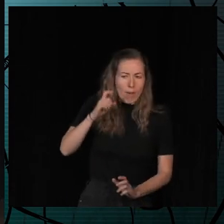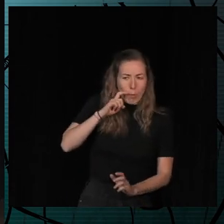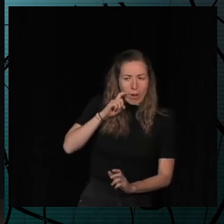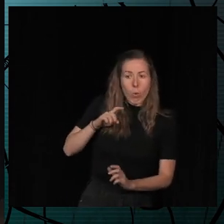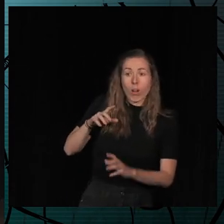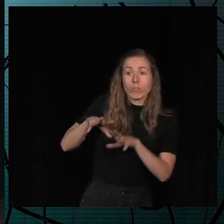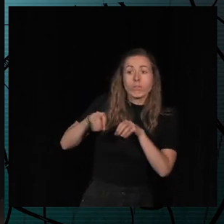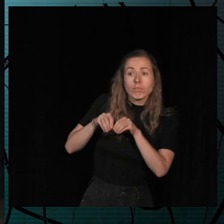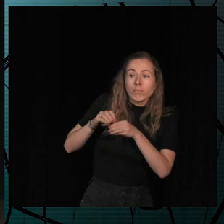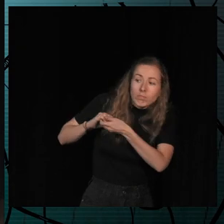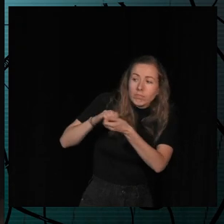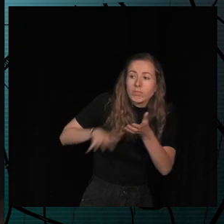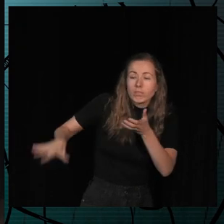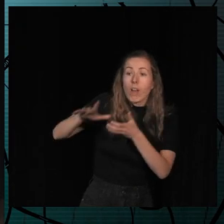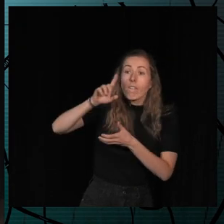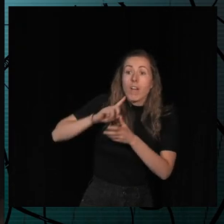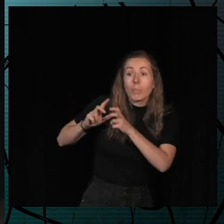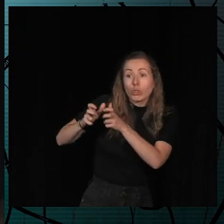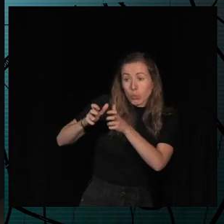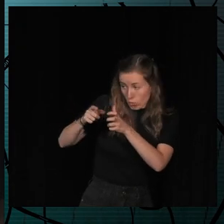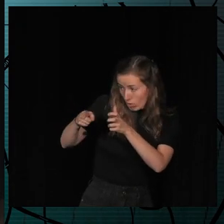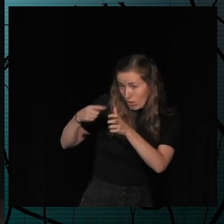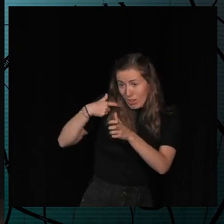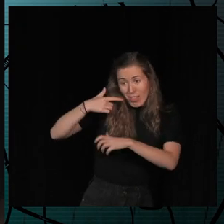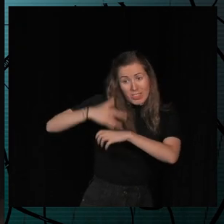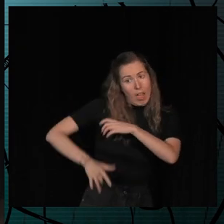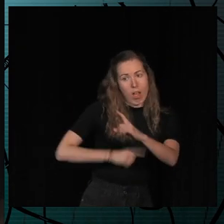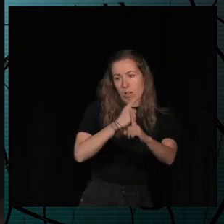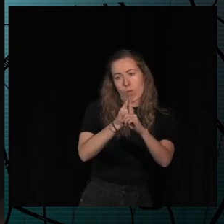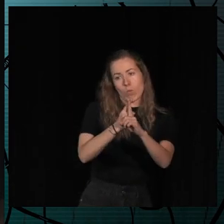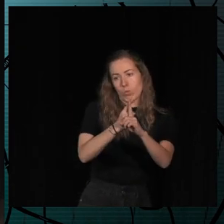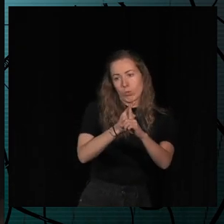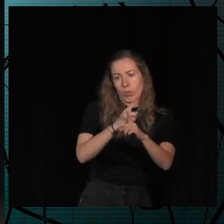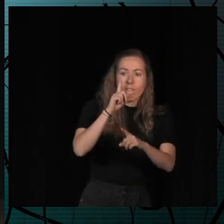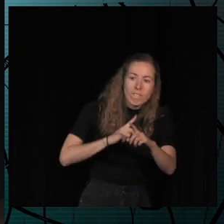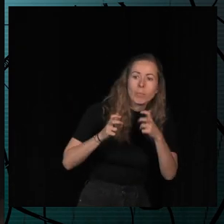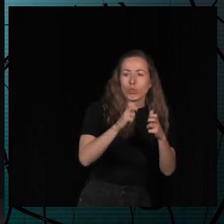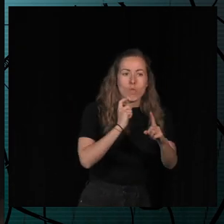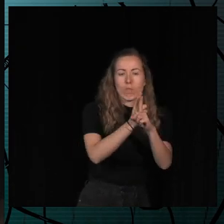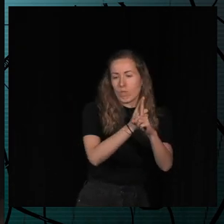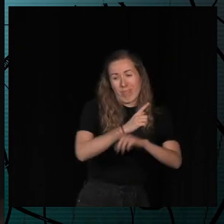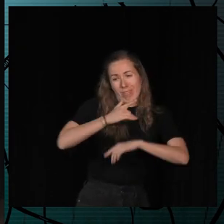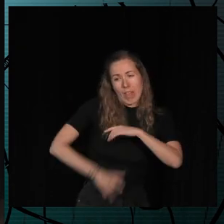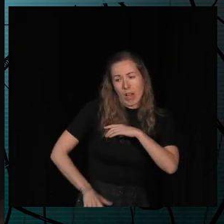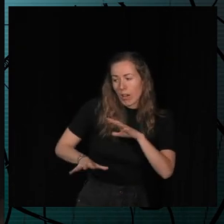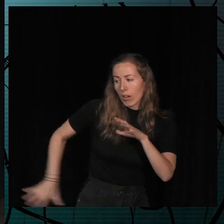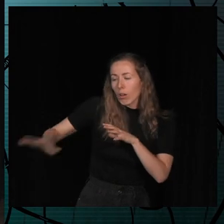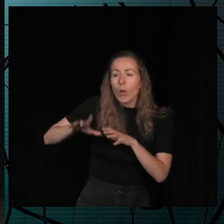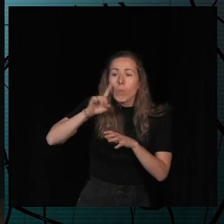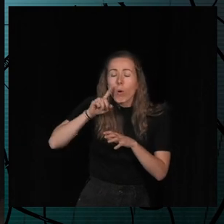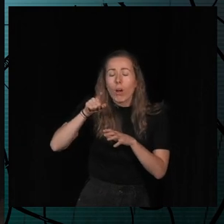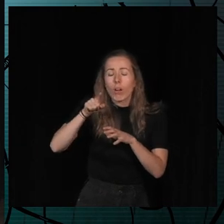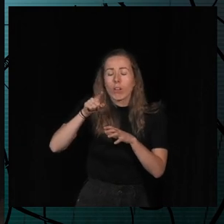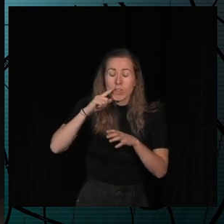mon entourage qui jouent je les ai rencontré sur le tard parce que au début de notre enfin au au moment où on commence à jouer au jeux